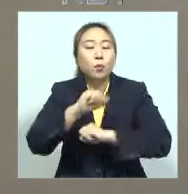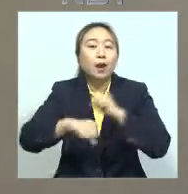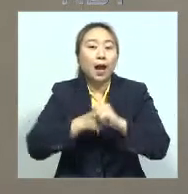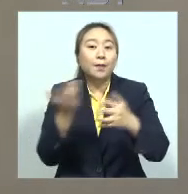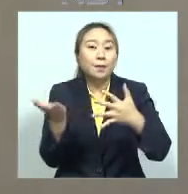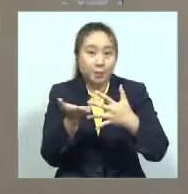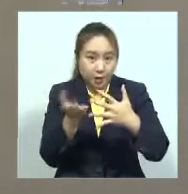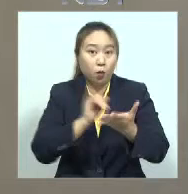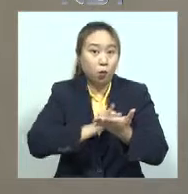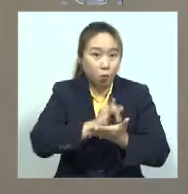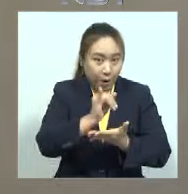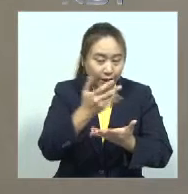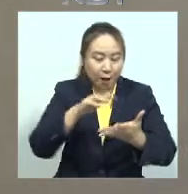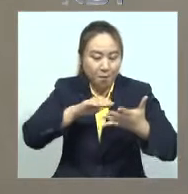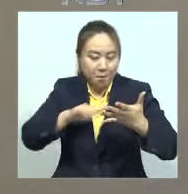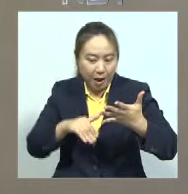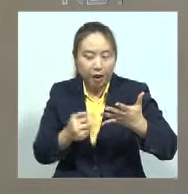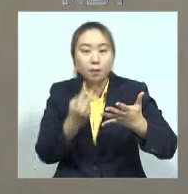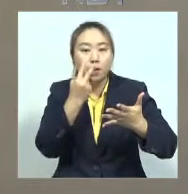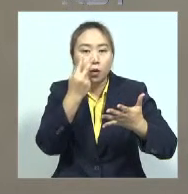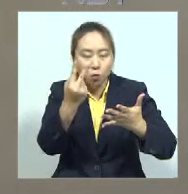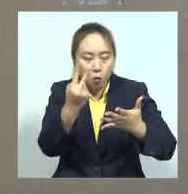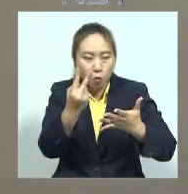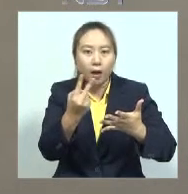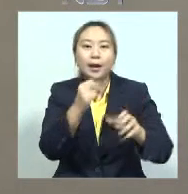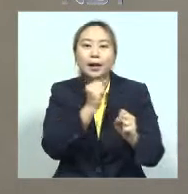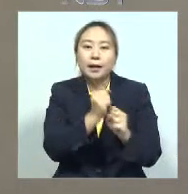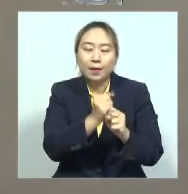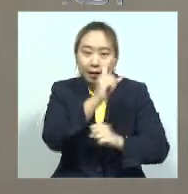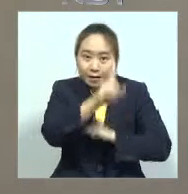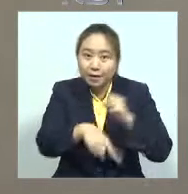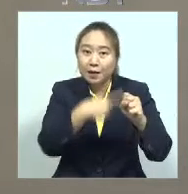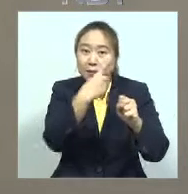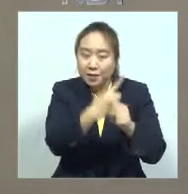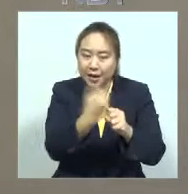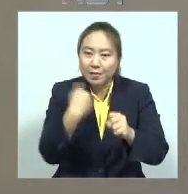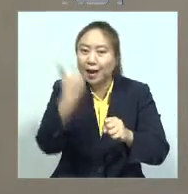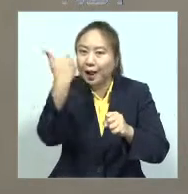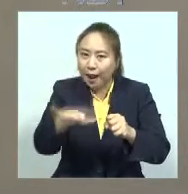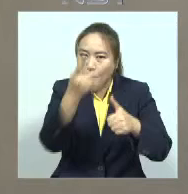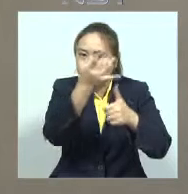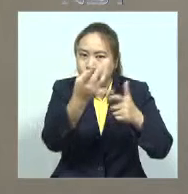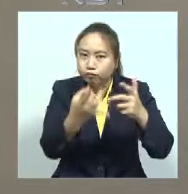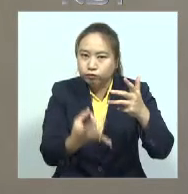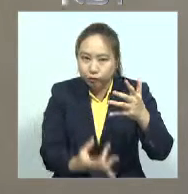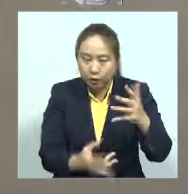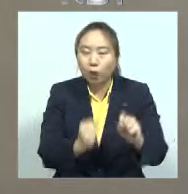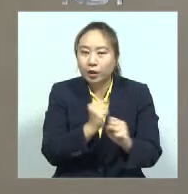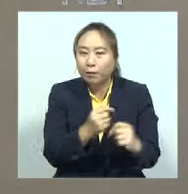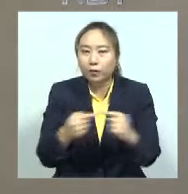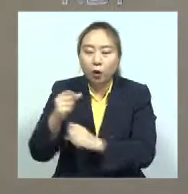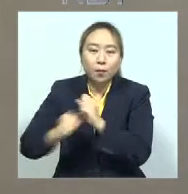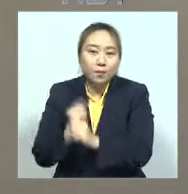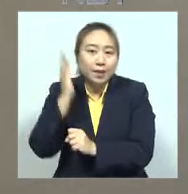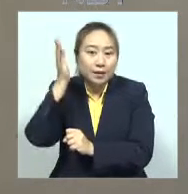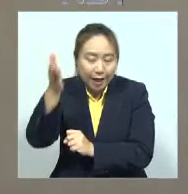ถูกไหมแล้วปลายปีก็จะทบทวนผลที่ได้รับมาจากการทำมาหนึ่งปีทำอะไรไปได้แล้วบ้างก็ต้องสานต่อไปปีต่อไปการเป็นประธานอาเซีย